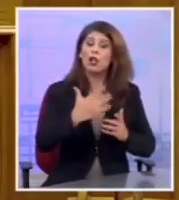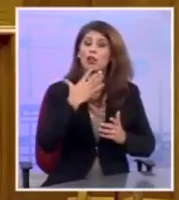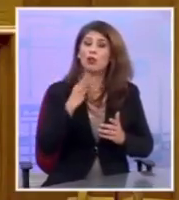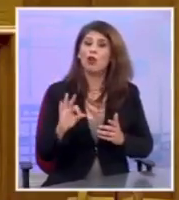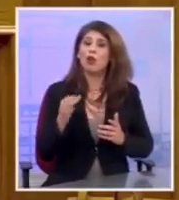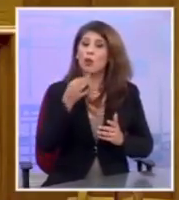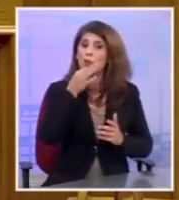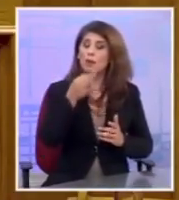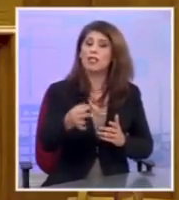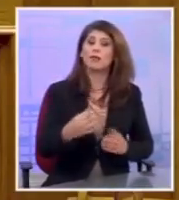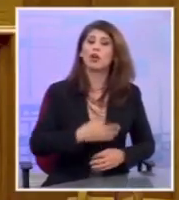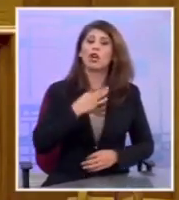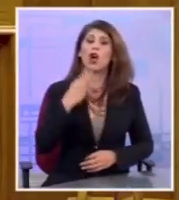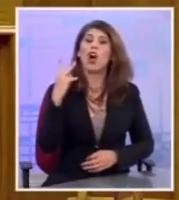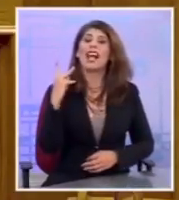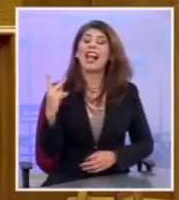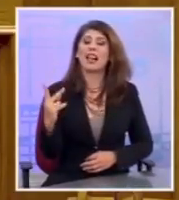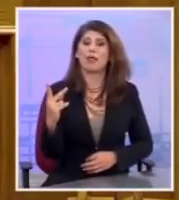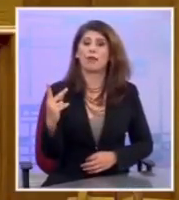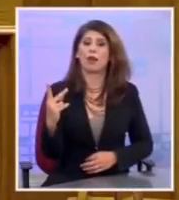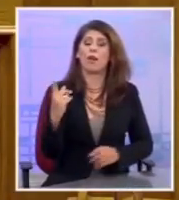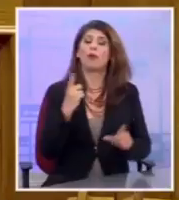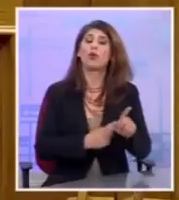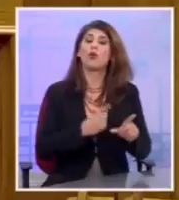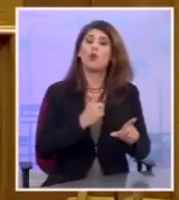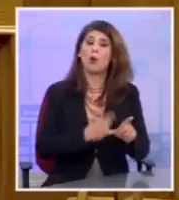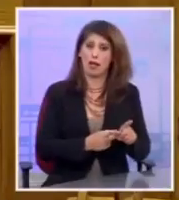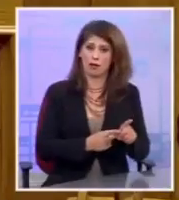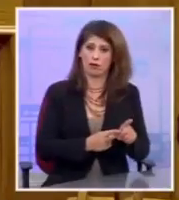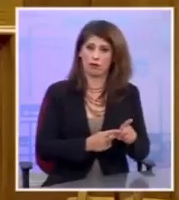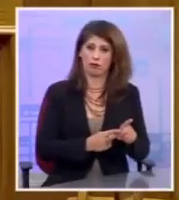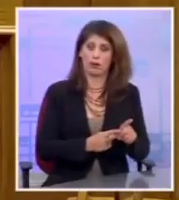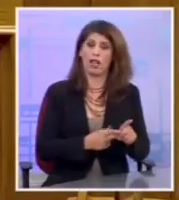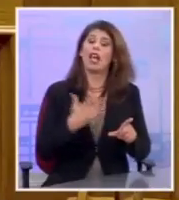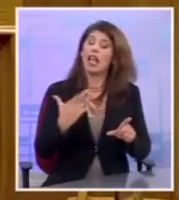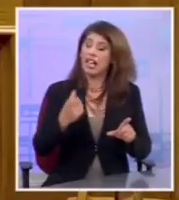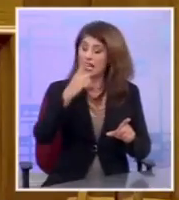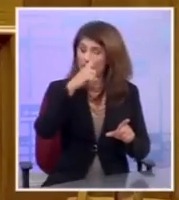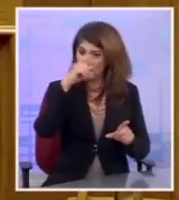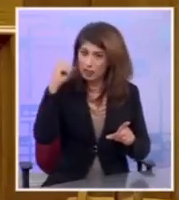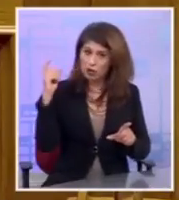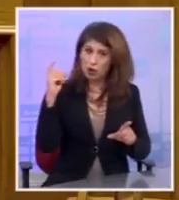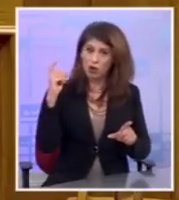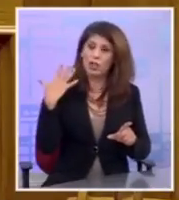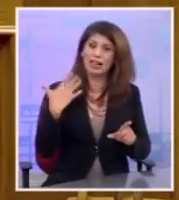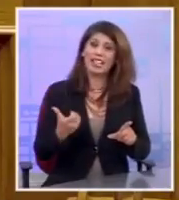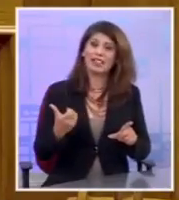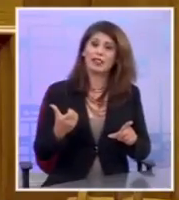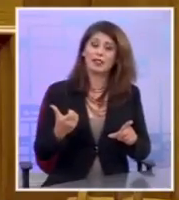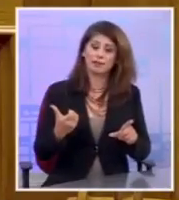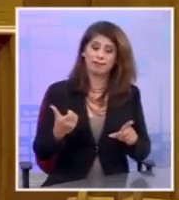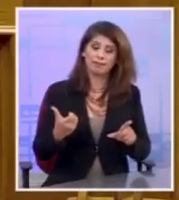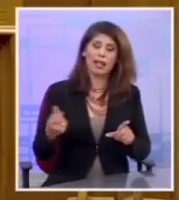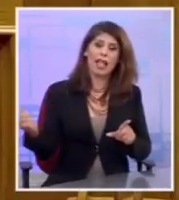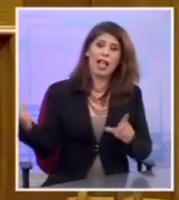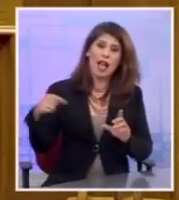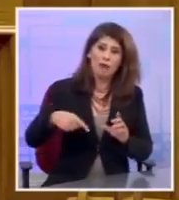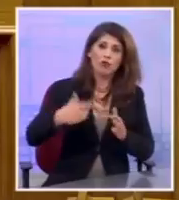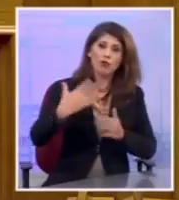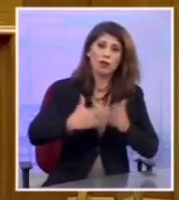που είπε ο κύριος Καραθαρασόπουλος από το ΚΚΕ. Είναι δύσκολος γιατί έρχεται και